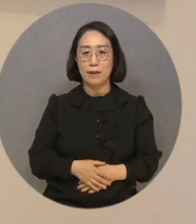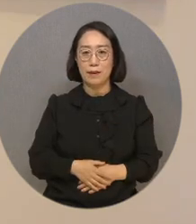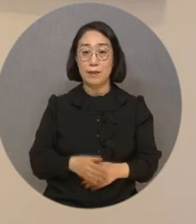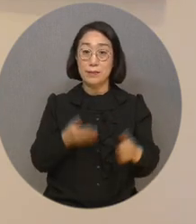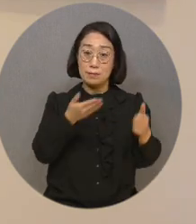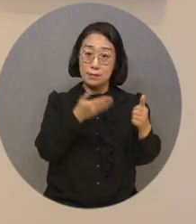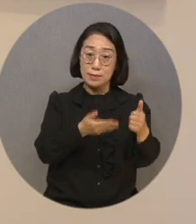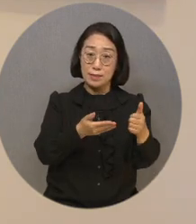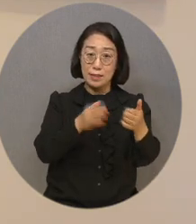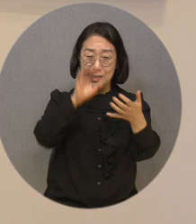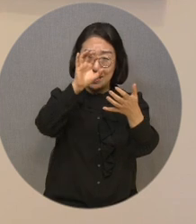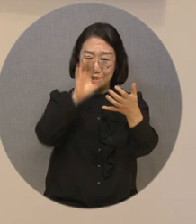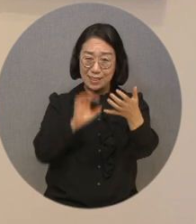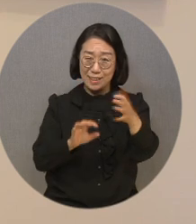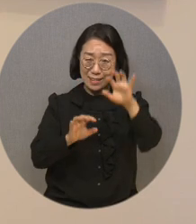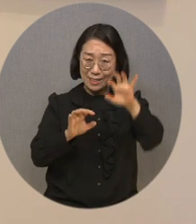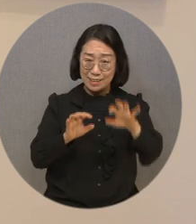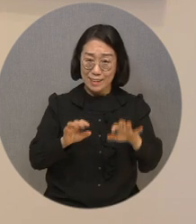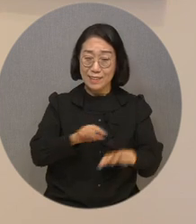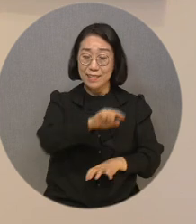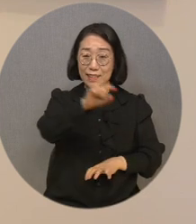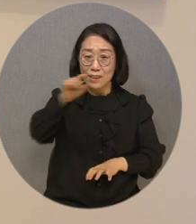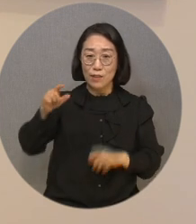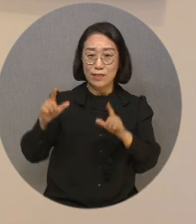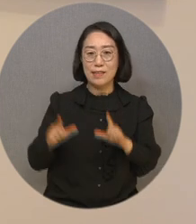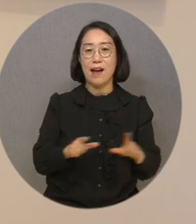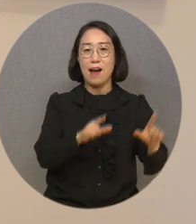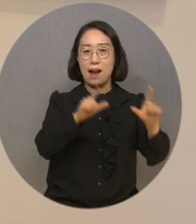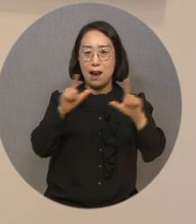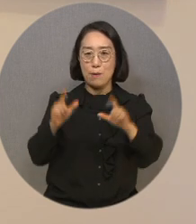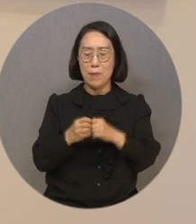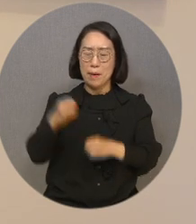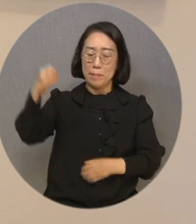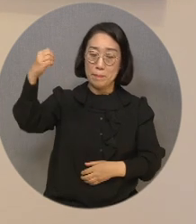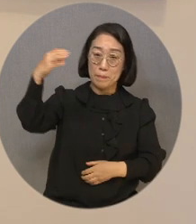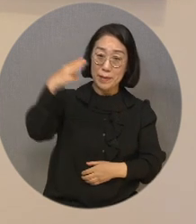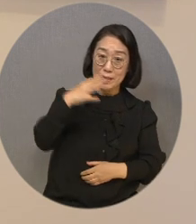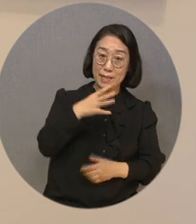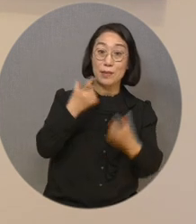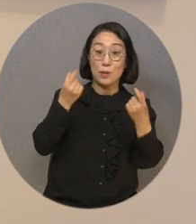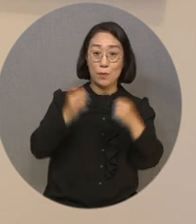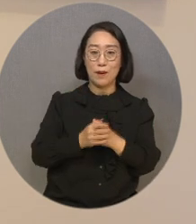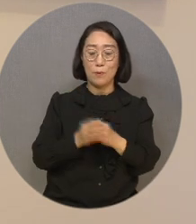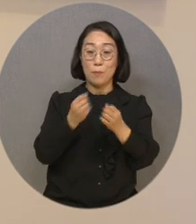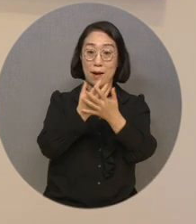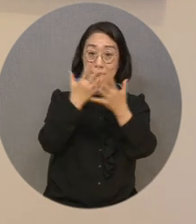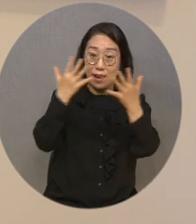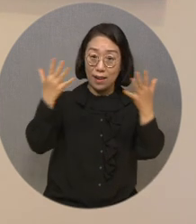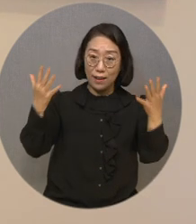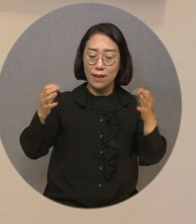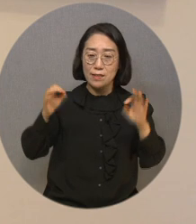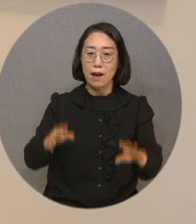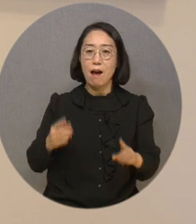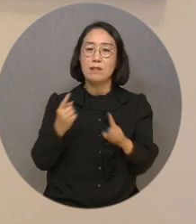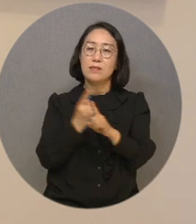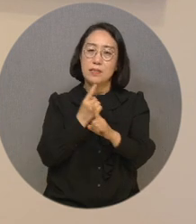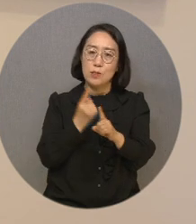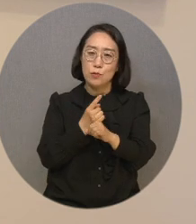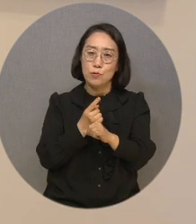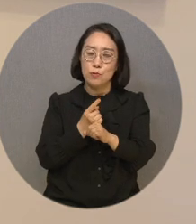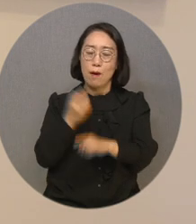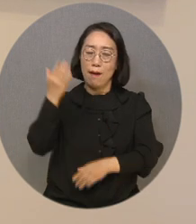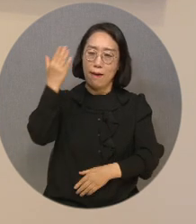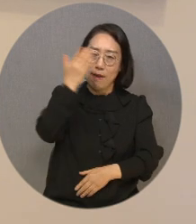장연호 작가의 도트는 각박한 현대인의 삶에 한 줄기 빛으로 다가와 잠시나마 치유와 정화의